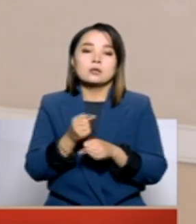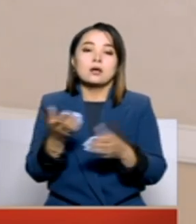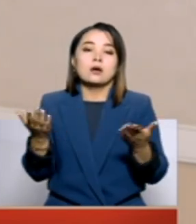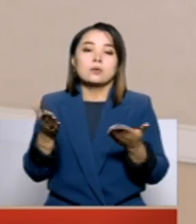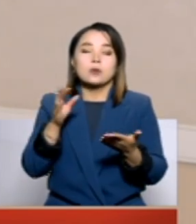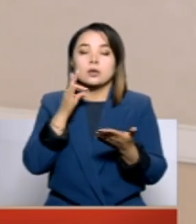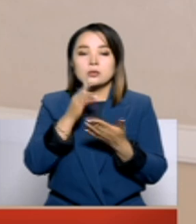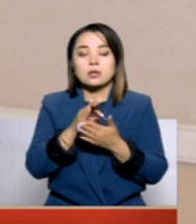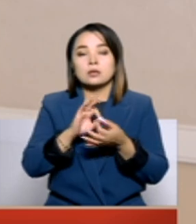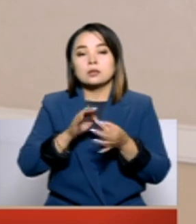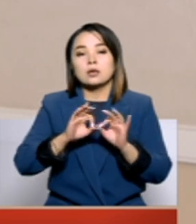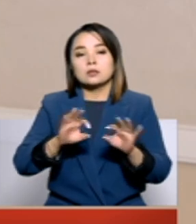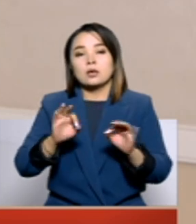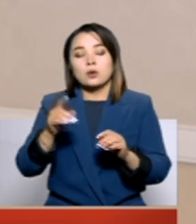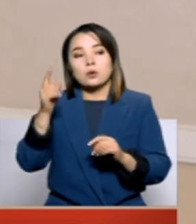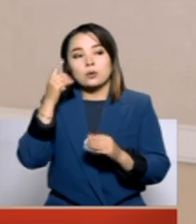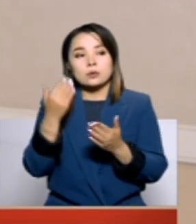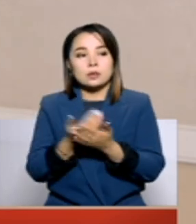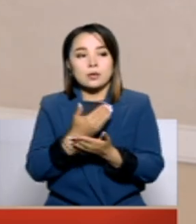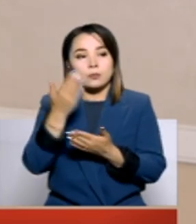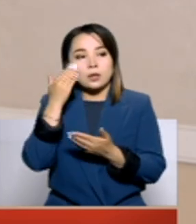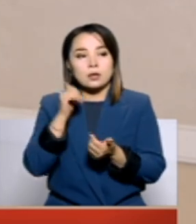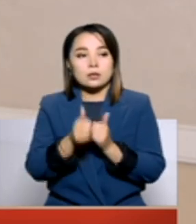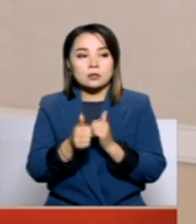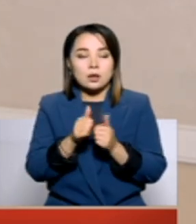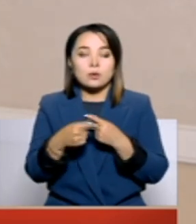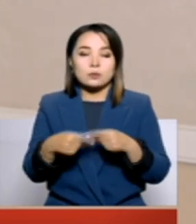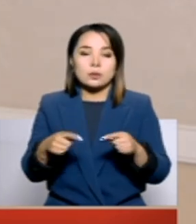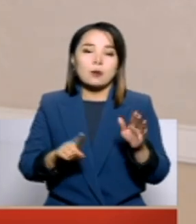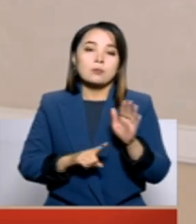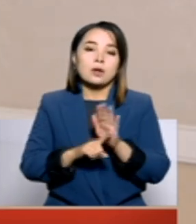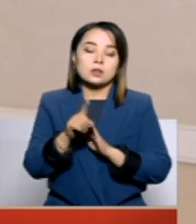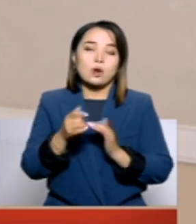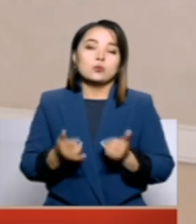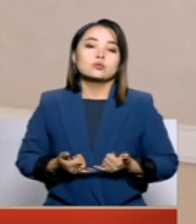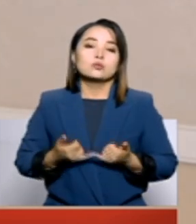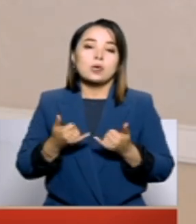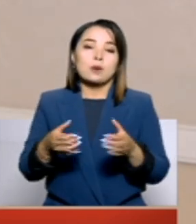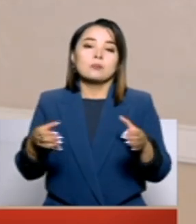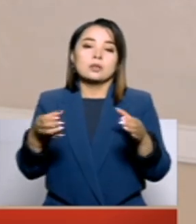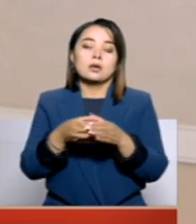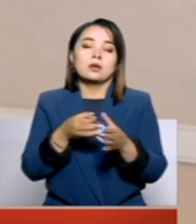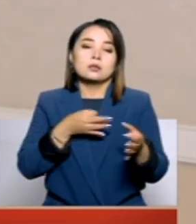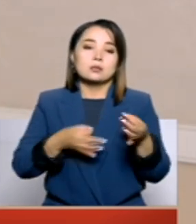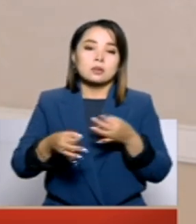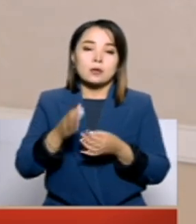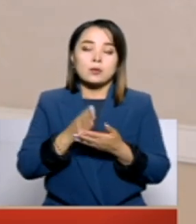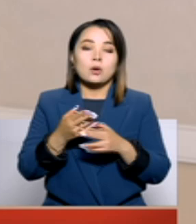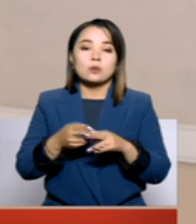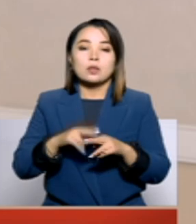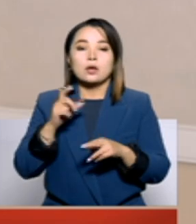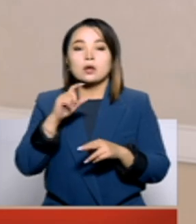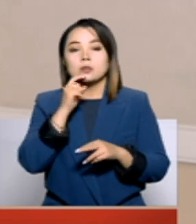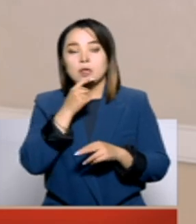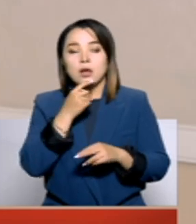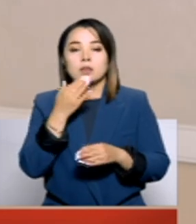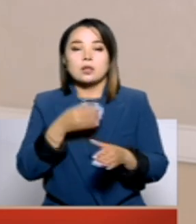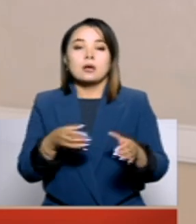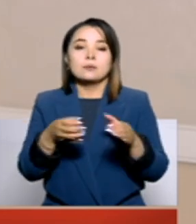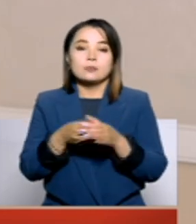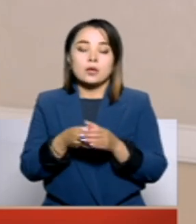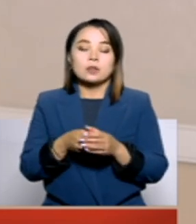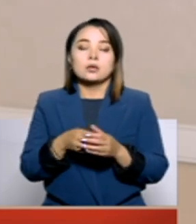деген мәселе төңірегінде ой қосып, пікір алмасып, түрлі бастамалар мен ұсыныстарды біріктіріп келеді. Әсіресе экономикалық